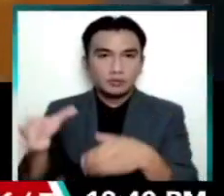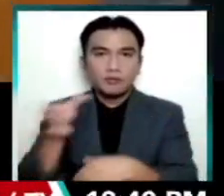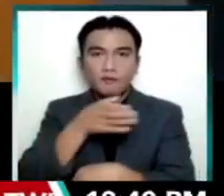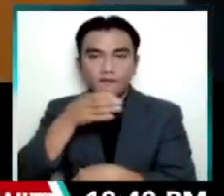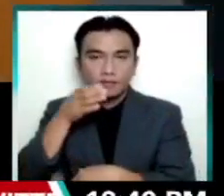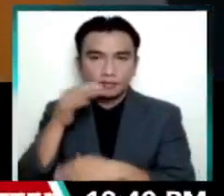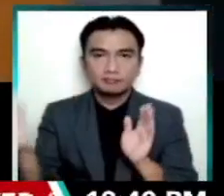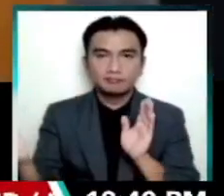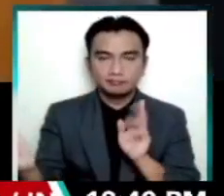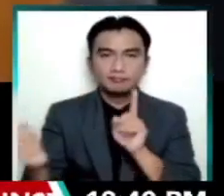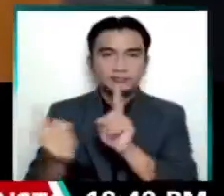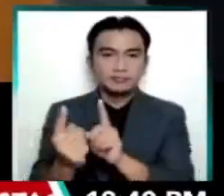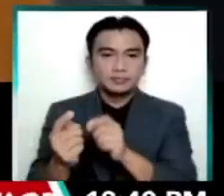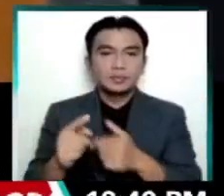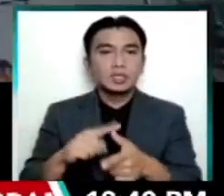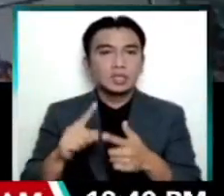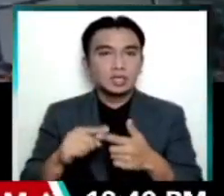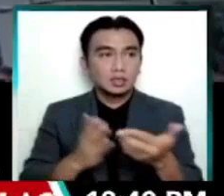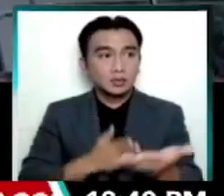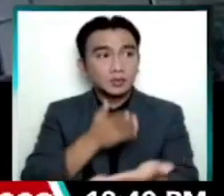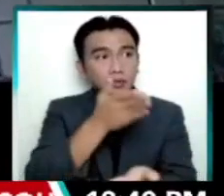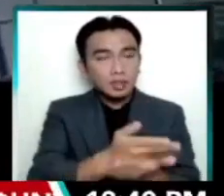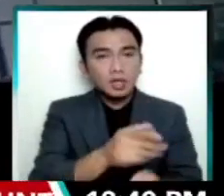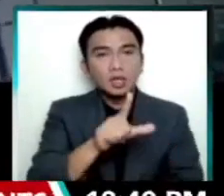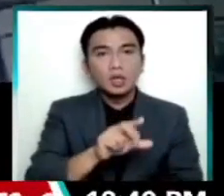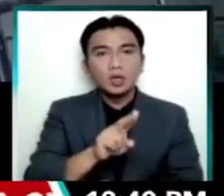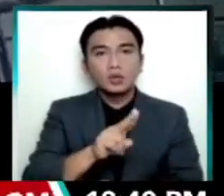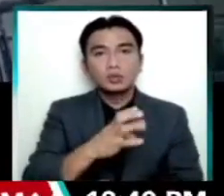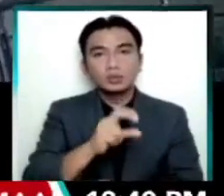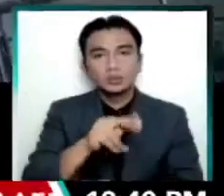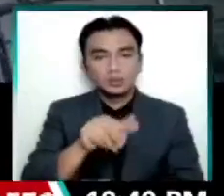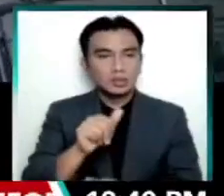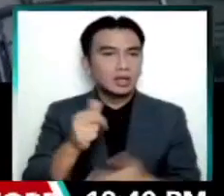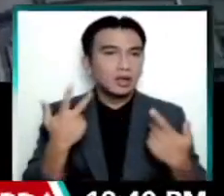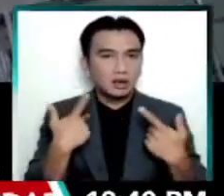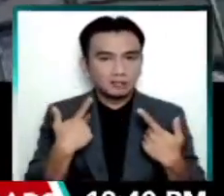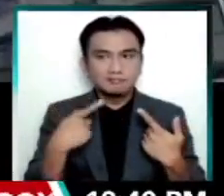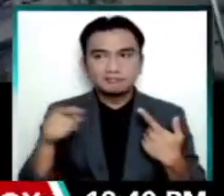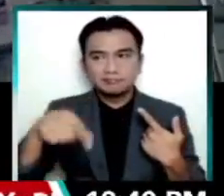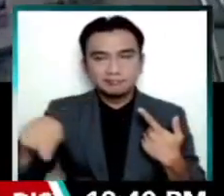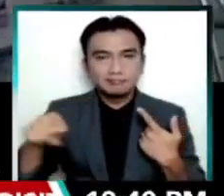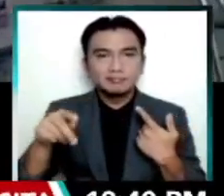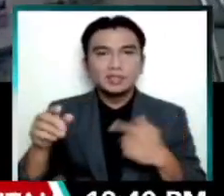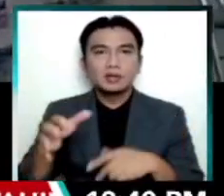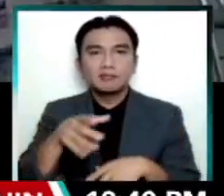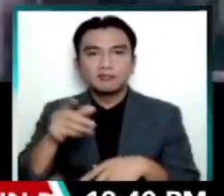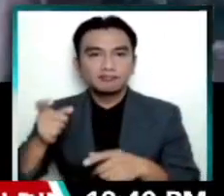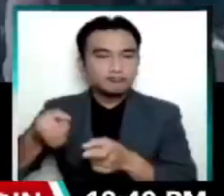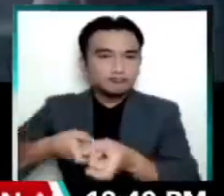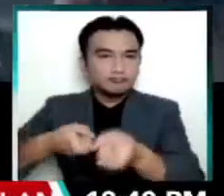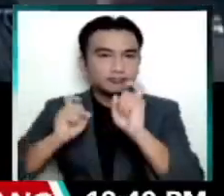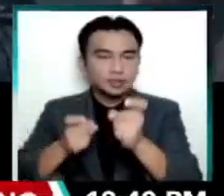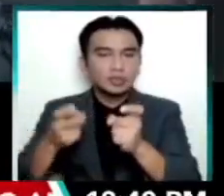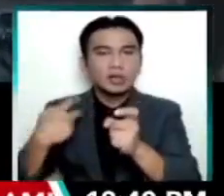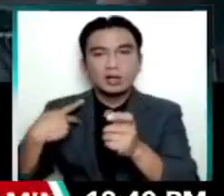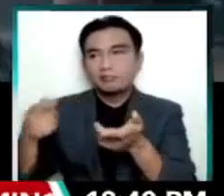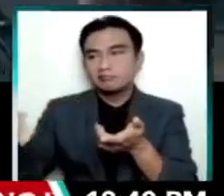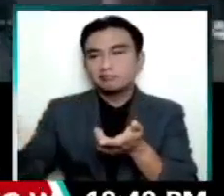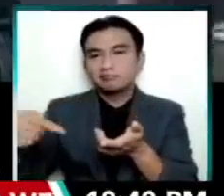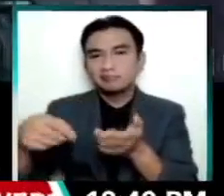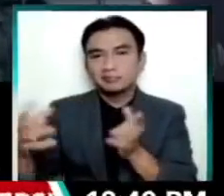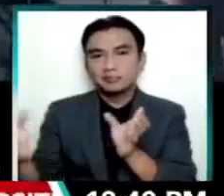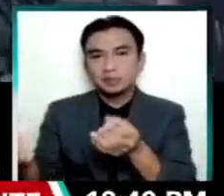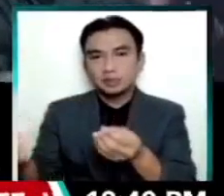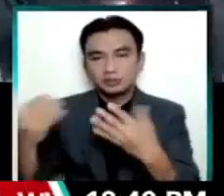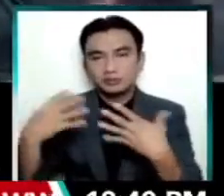sa Nanglucena City kung saan nagpahayag ng suporta ang mga mangingisda ng lungsod. Bumisita rin siya sa Minor Basilica de